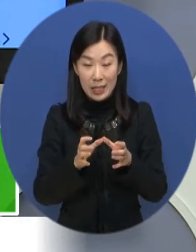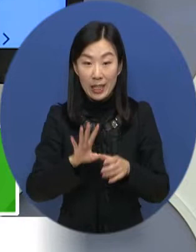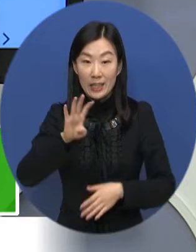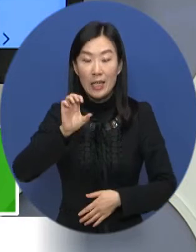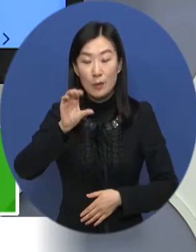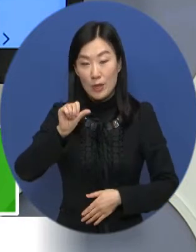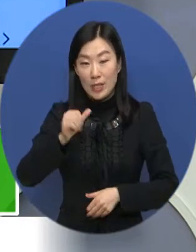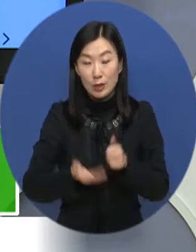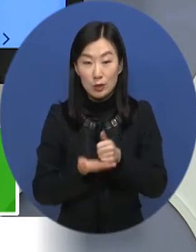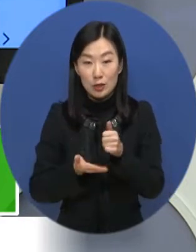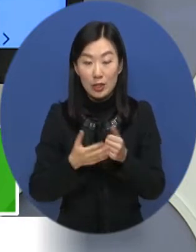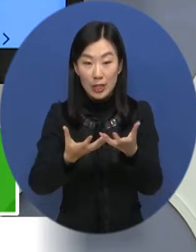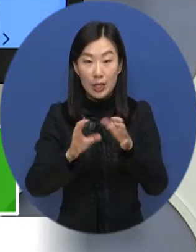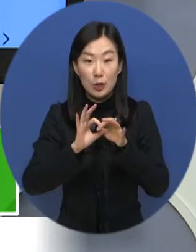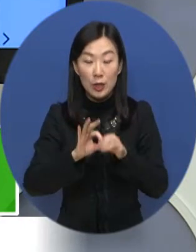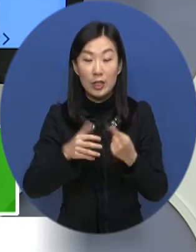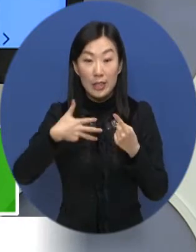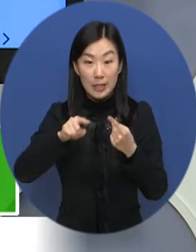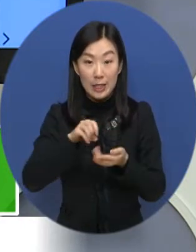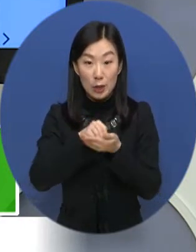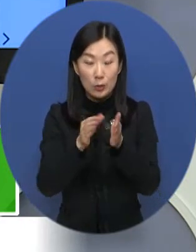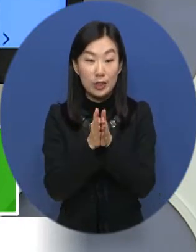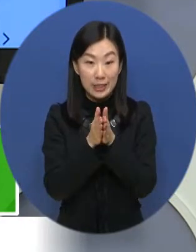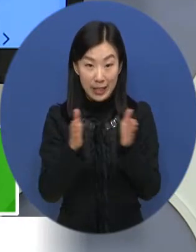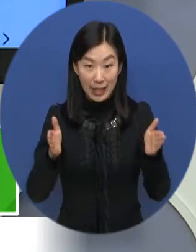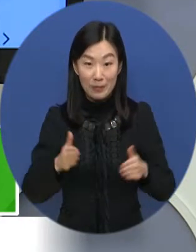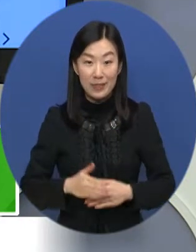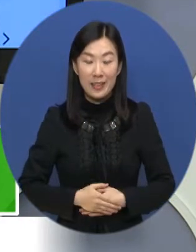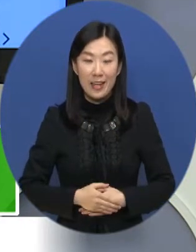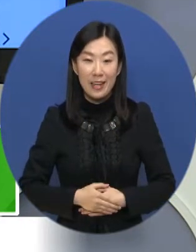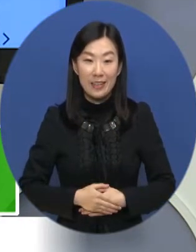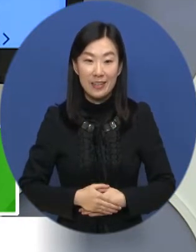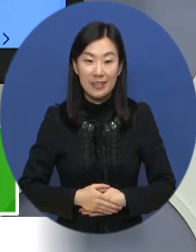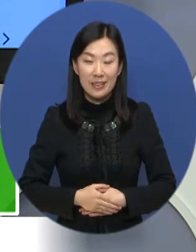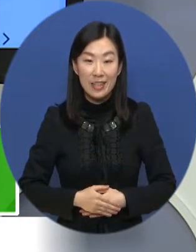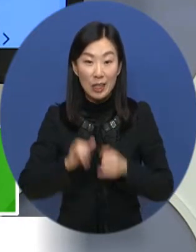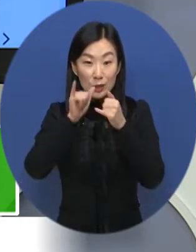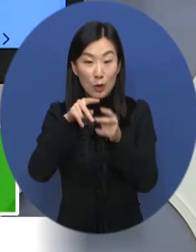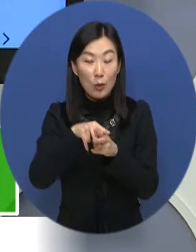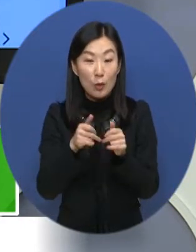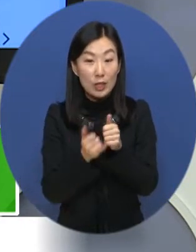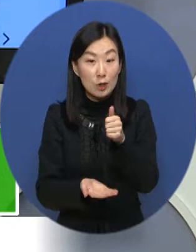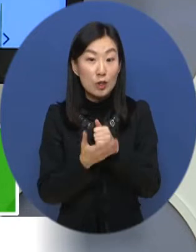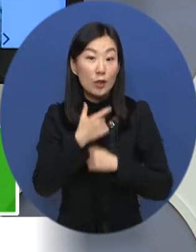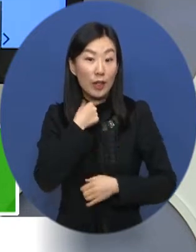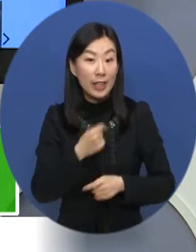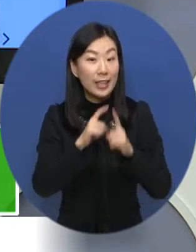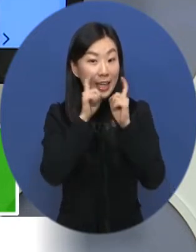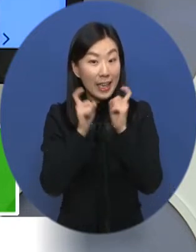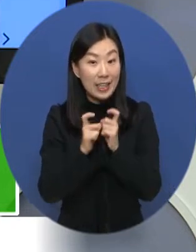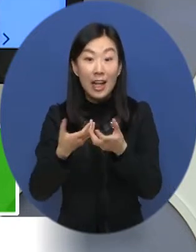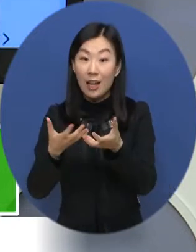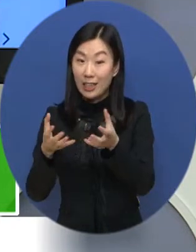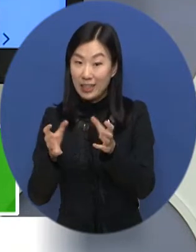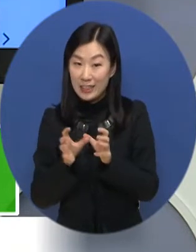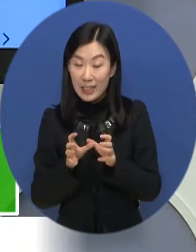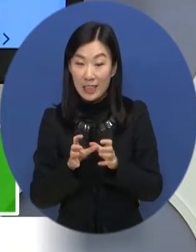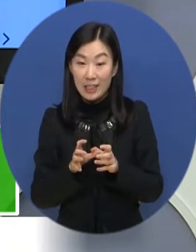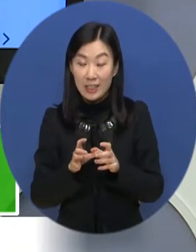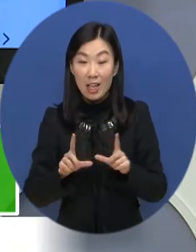17개대도시정부와전국28개 장애인복지단체를포함한45개추천기관을통해1차지원서접수를14일부터25일까지진행할예정입니다 .후보자를추천하고자하는개인또는 단체는